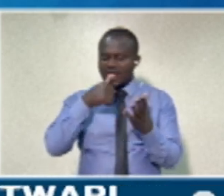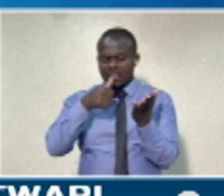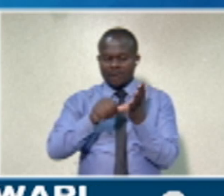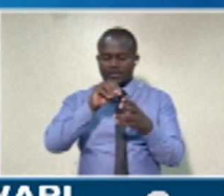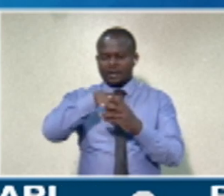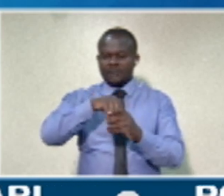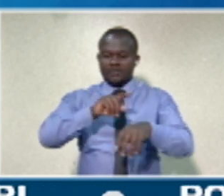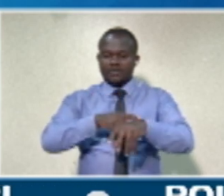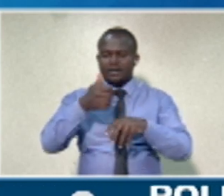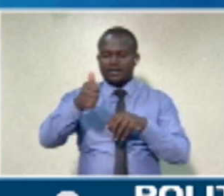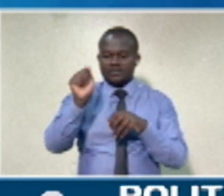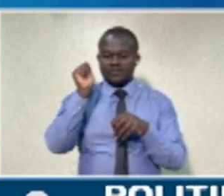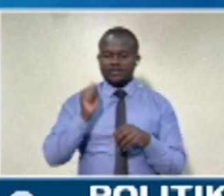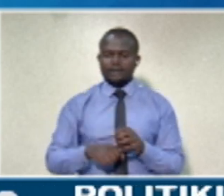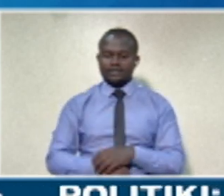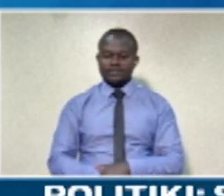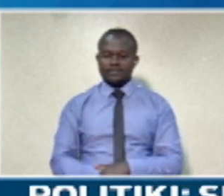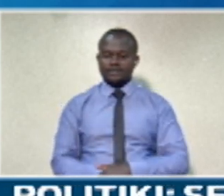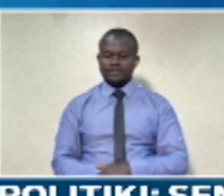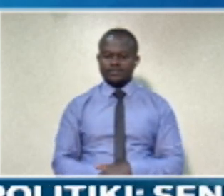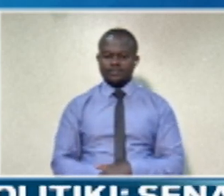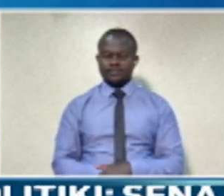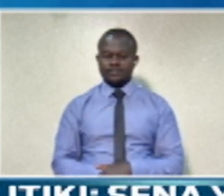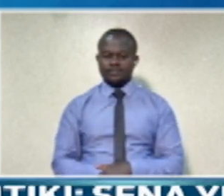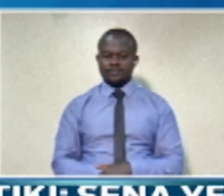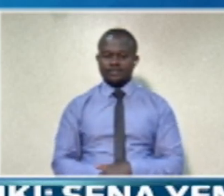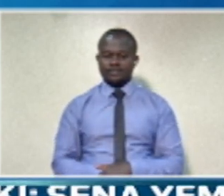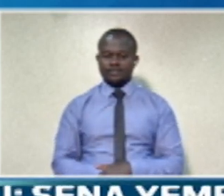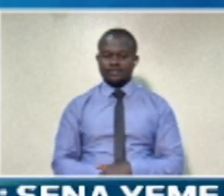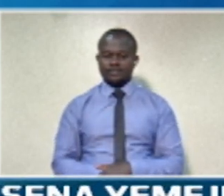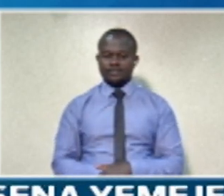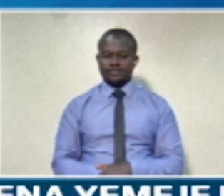abashyira mu myanya. Bienvenue dame Tusi, televiziyo Rwanda i Kigali.